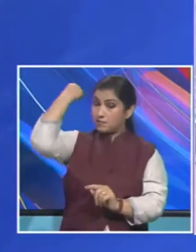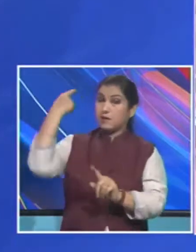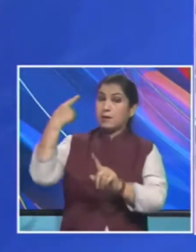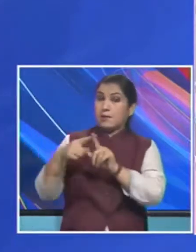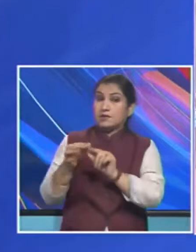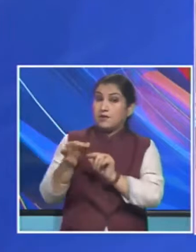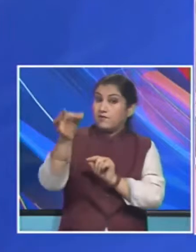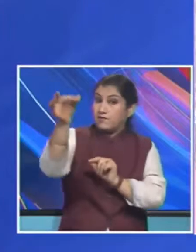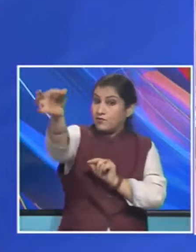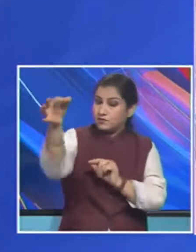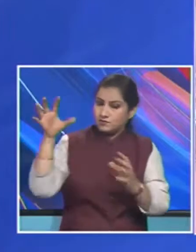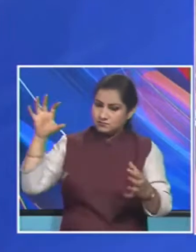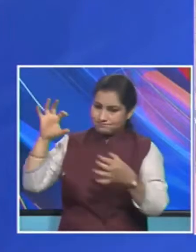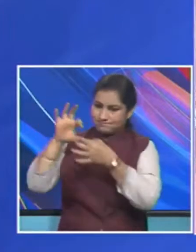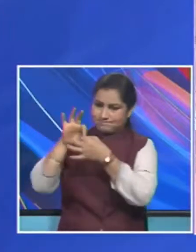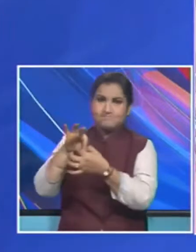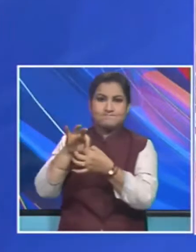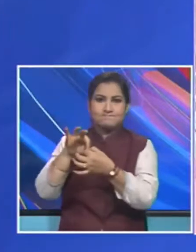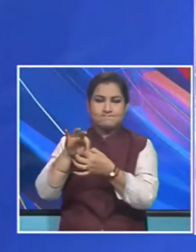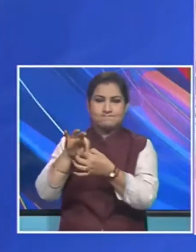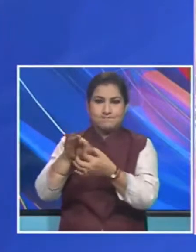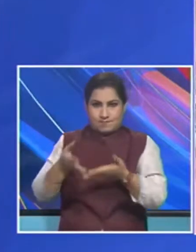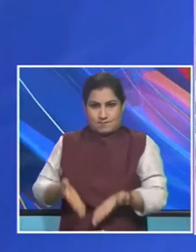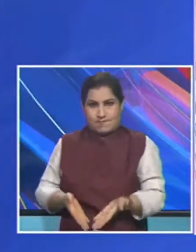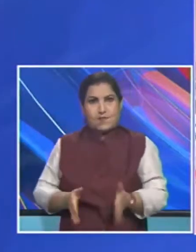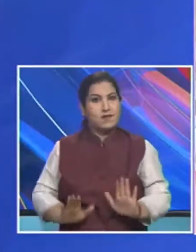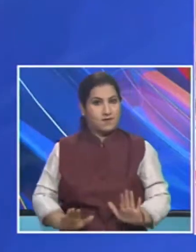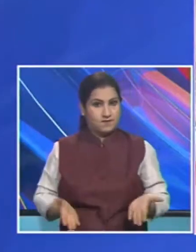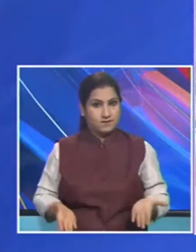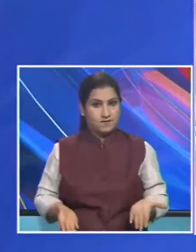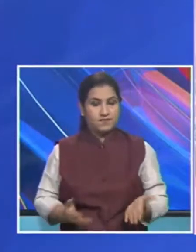and the future are connected by the present.